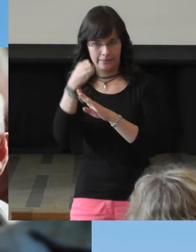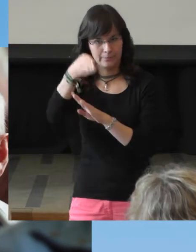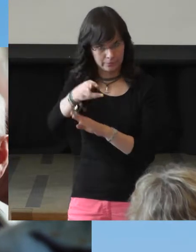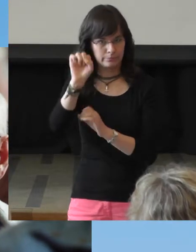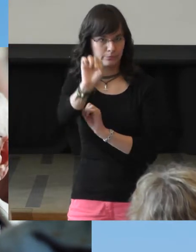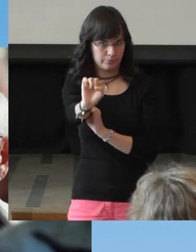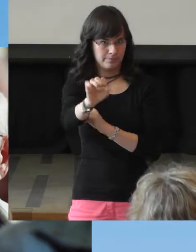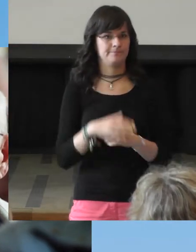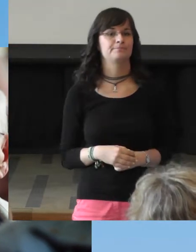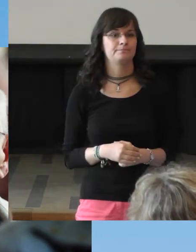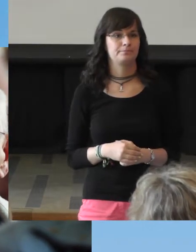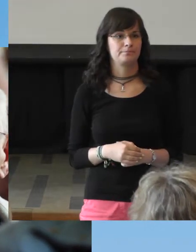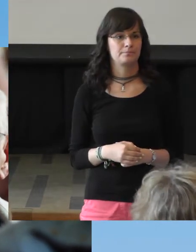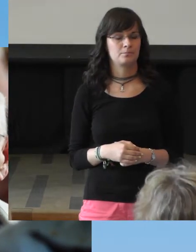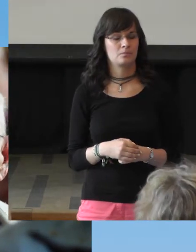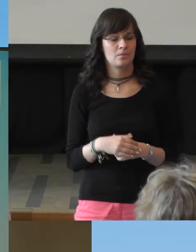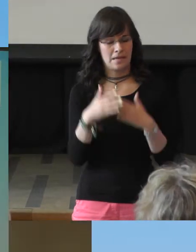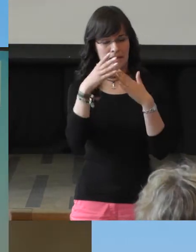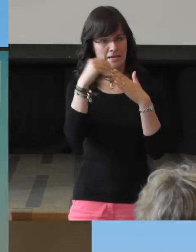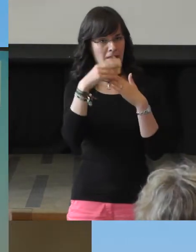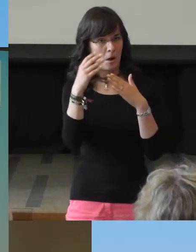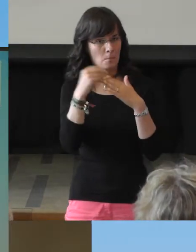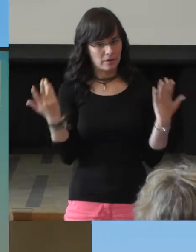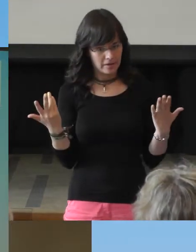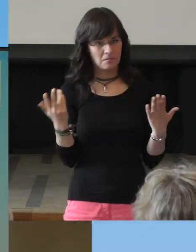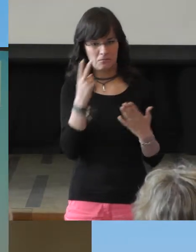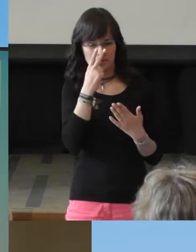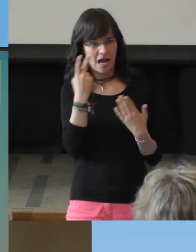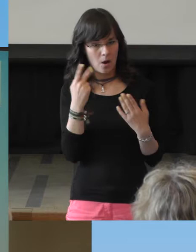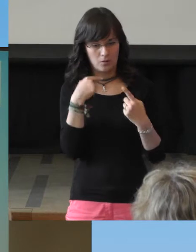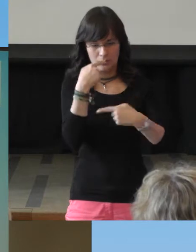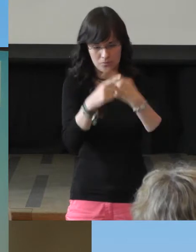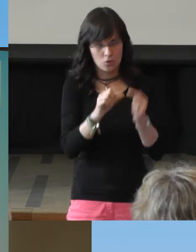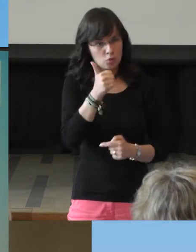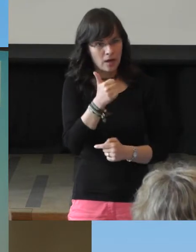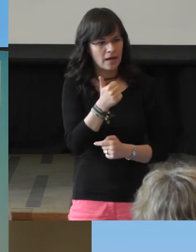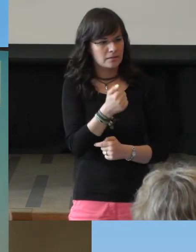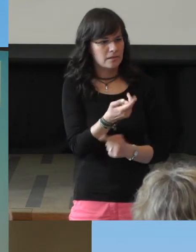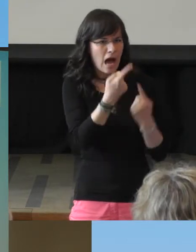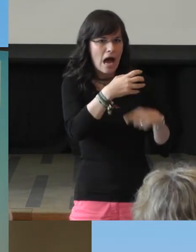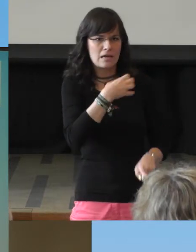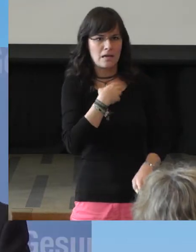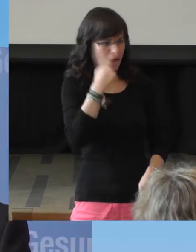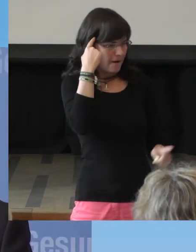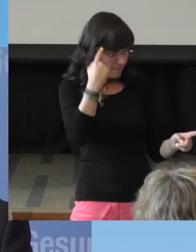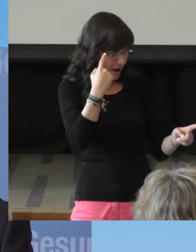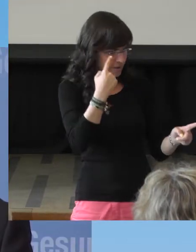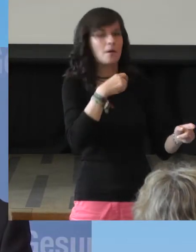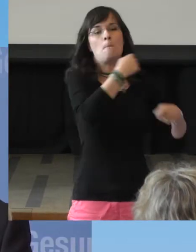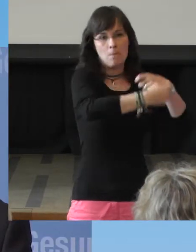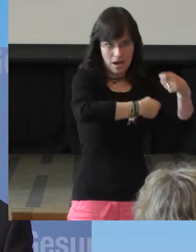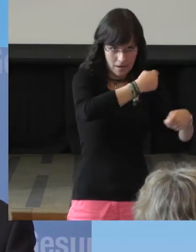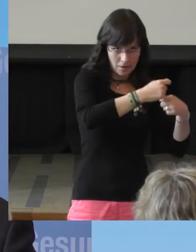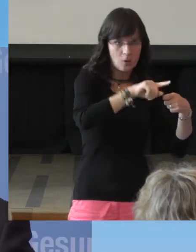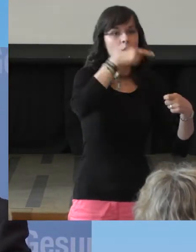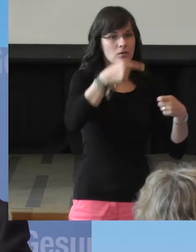Zur Therapie, auch ganz kurz, wenn die Grunderkrankung bekannt ist, hat das natürlich Vorrang. Wenn ein Diabetes bekannt ist, würde man erst die Diabetes versuchen gut